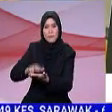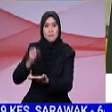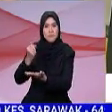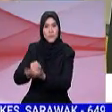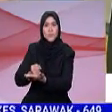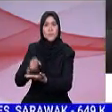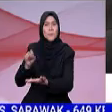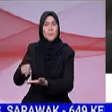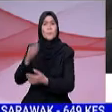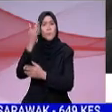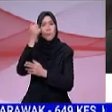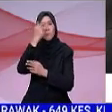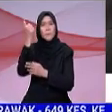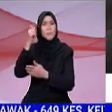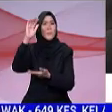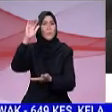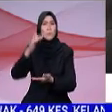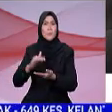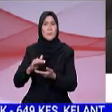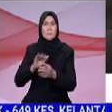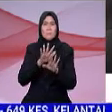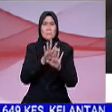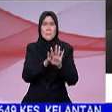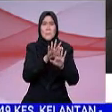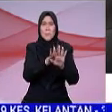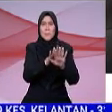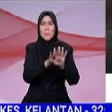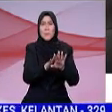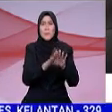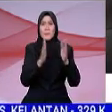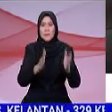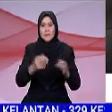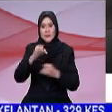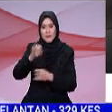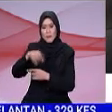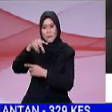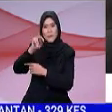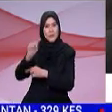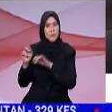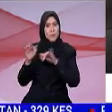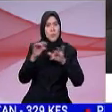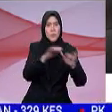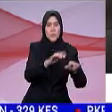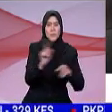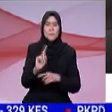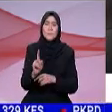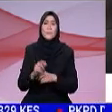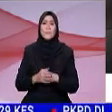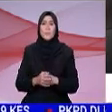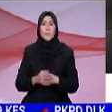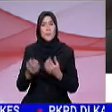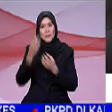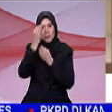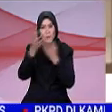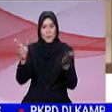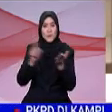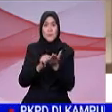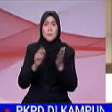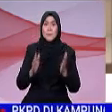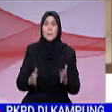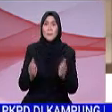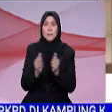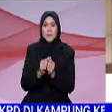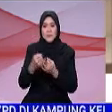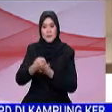Kita nak mengurangkan kesesakan-kesesakan di Jabatan Pendaftaran Negara. Beliau menyatakan demikian dalam sidang media